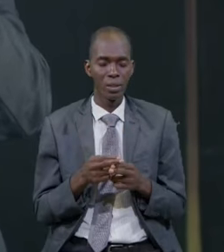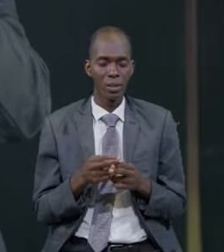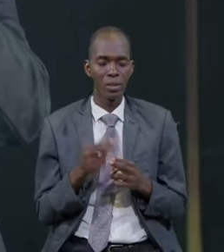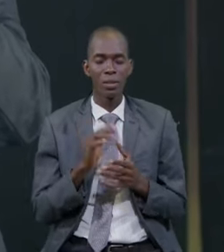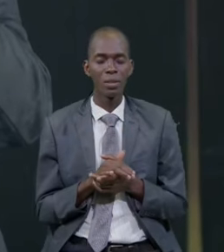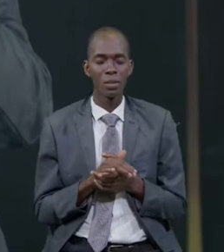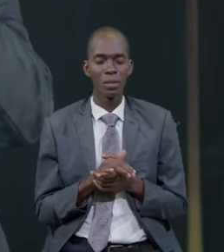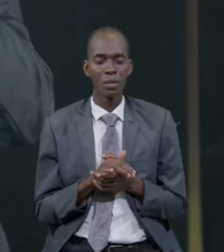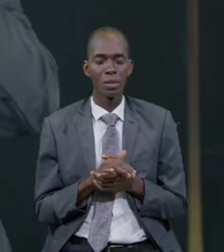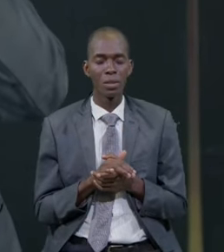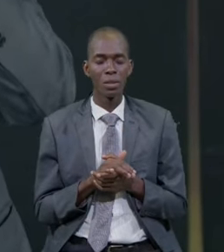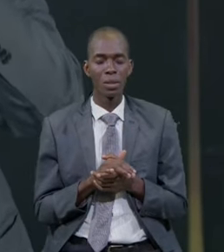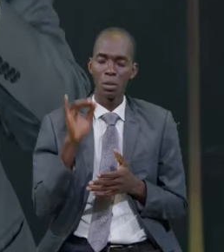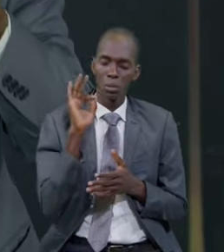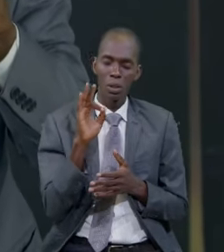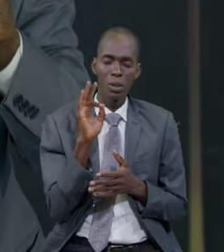Prêche.